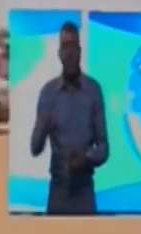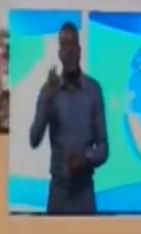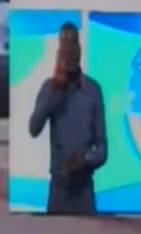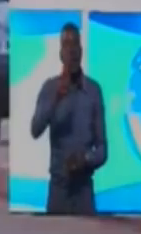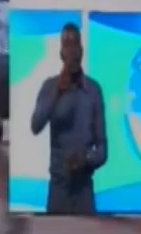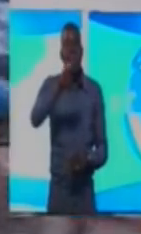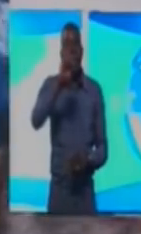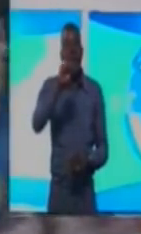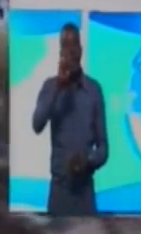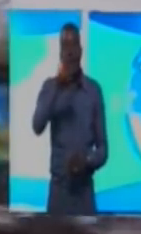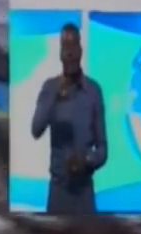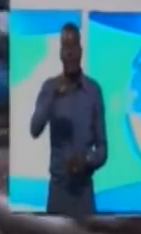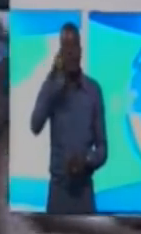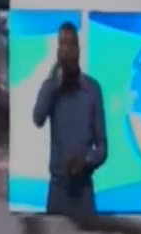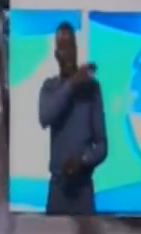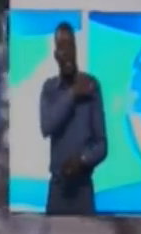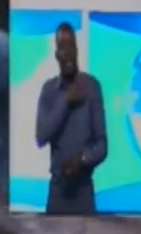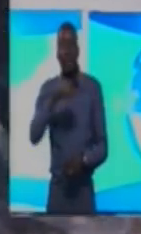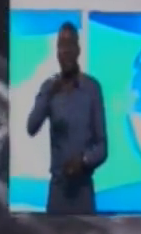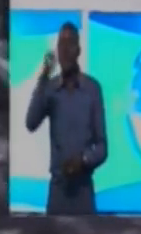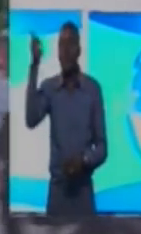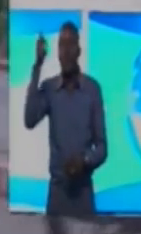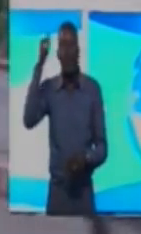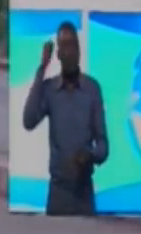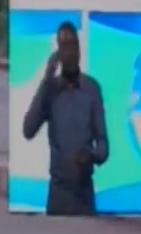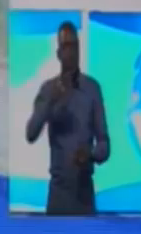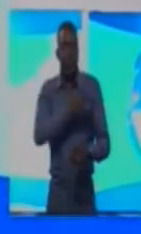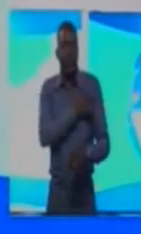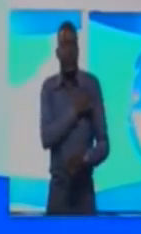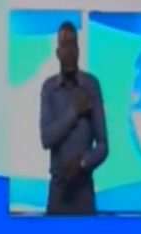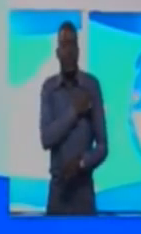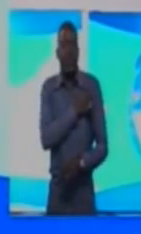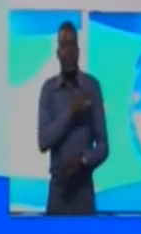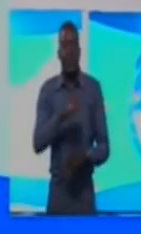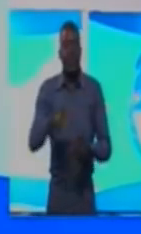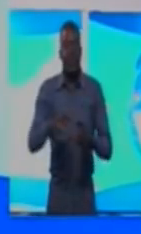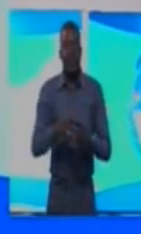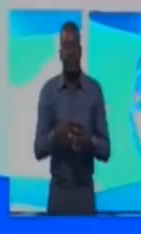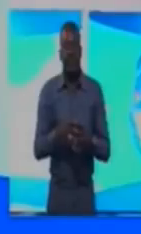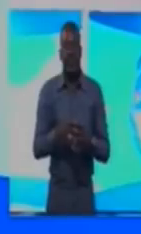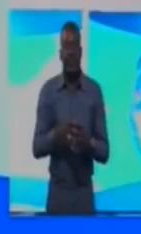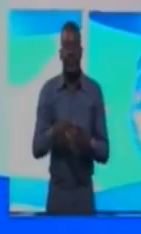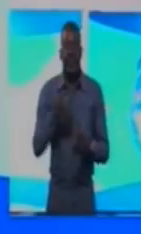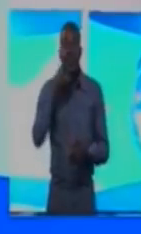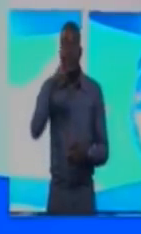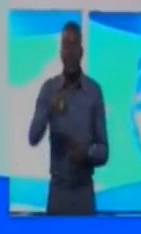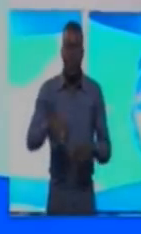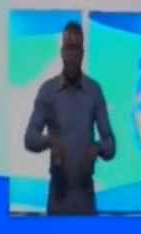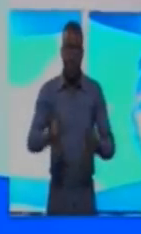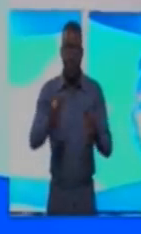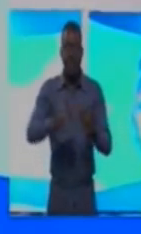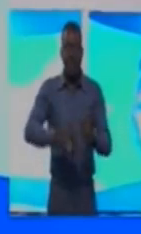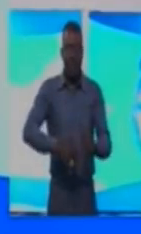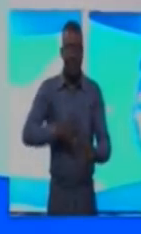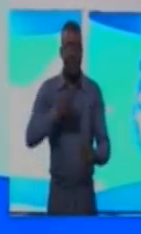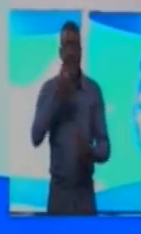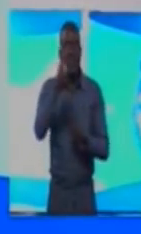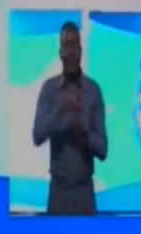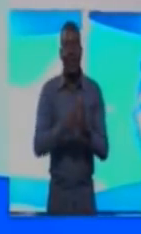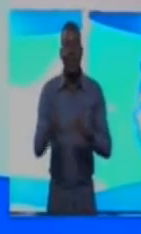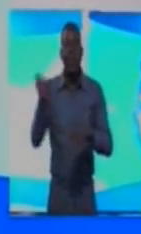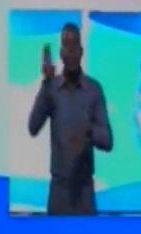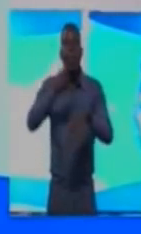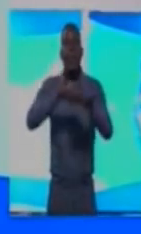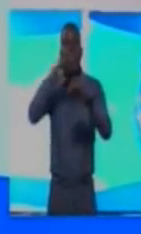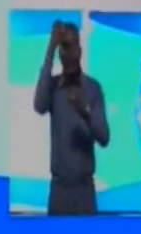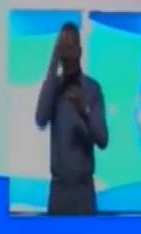nationale des sapeurs-pompiers et bien d'autres structures de volontariat. Il faut également continuer la sensibilisation pour mettre fin